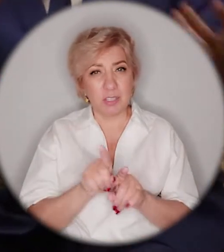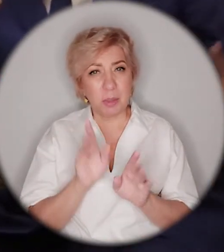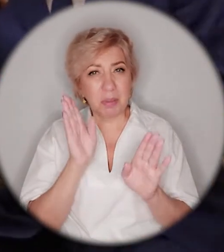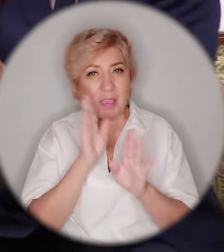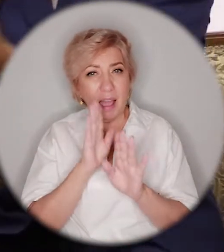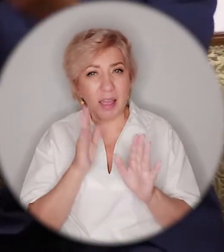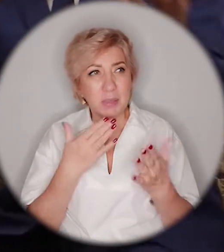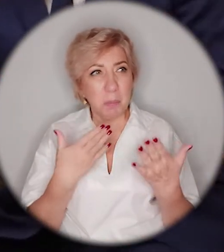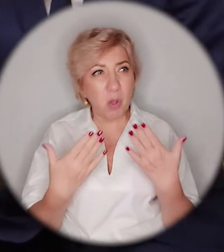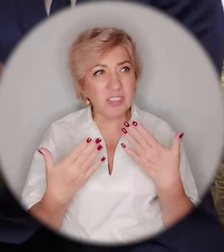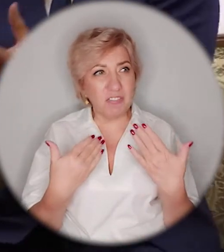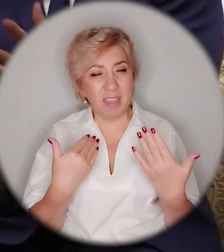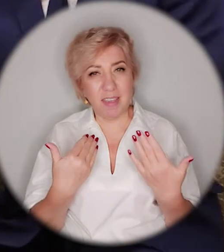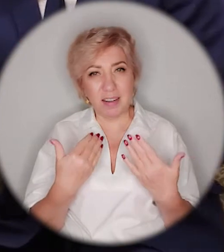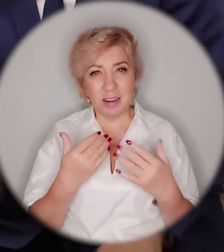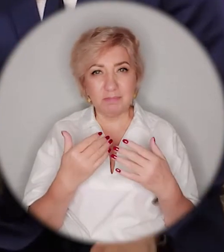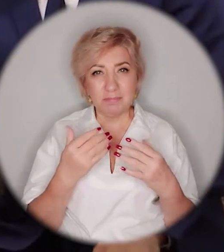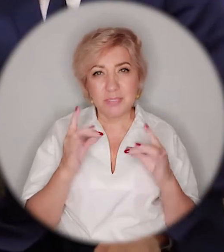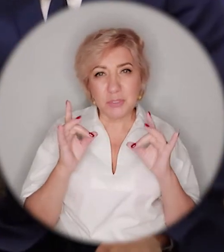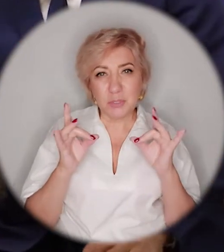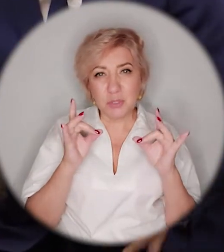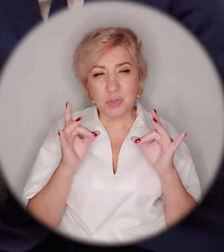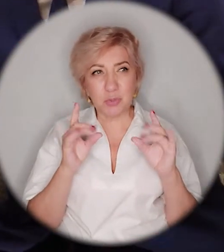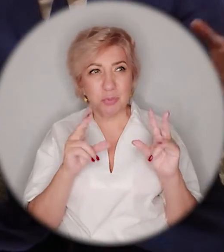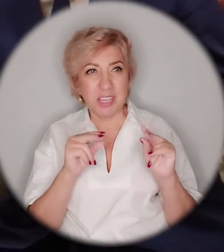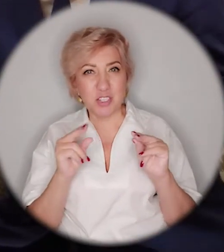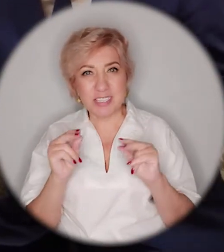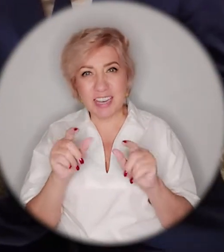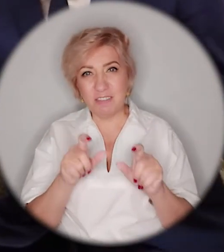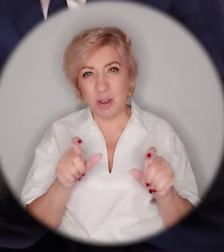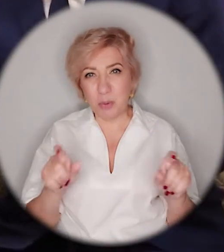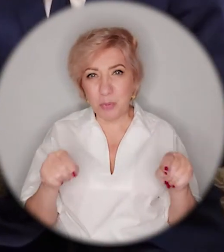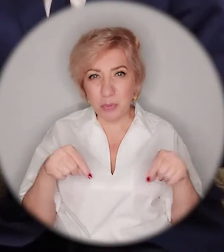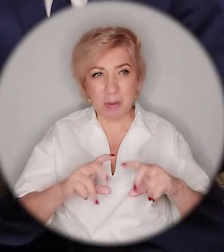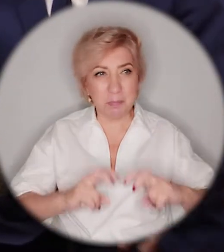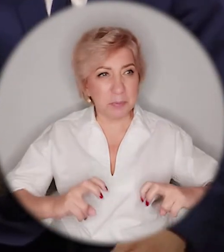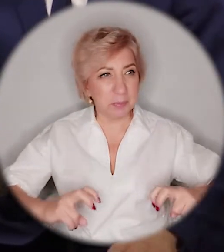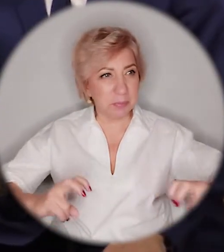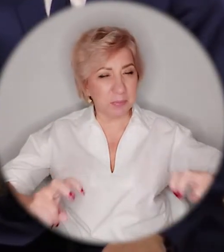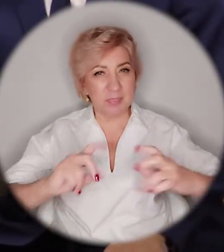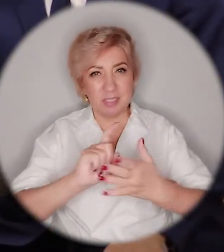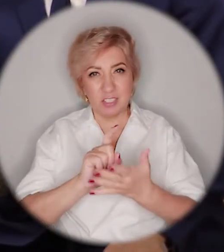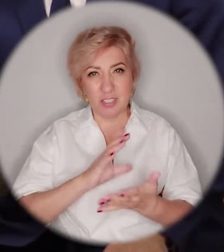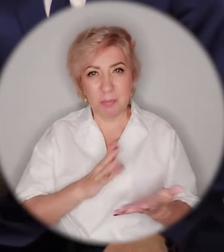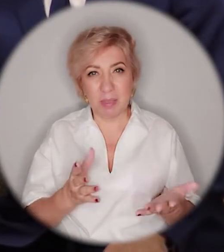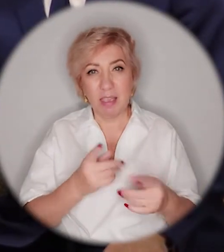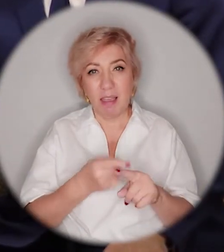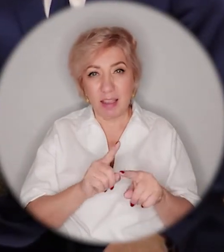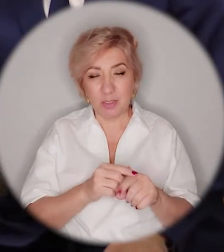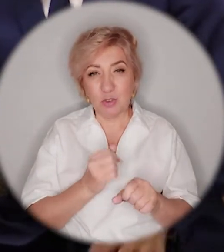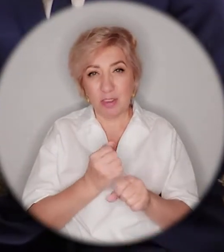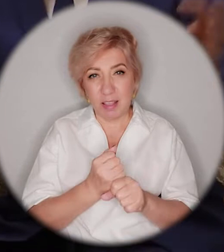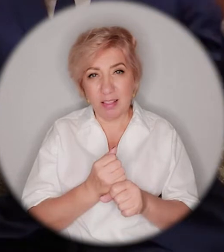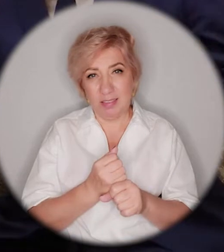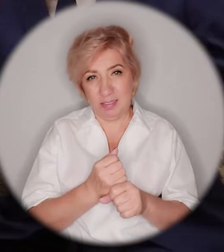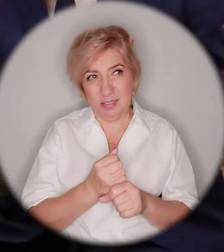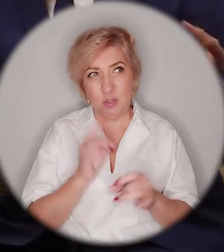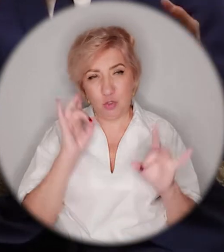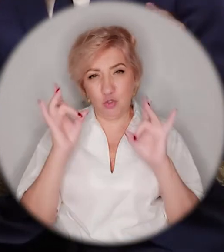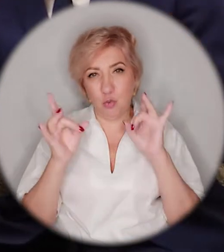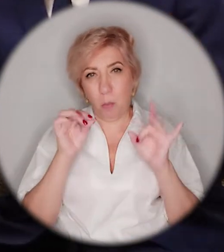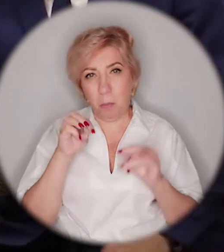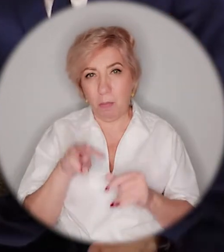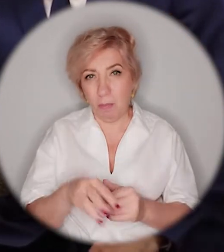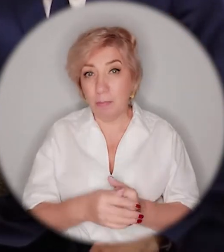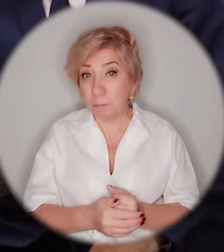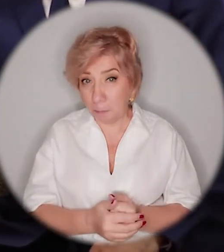там должно быть атмосфера шумны очень должно быть много счастливых людей may contain матч но и которые делать слишком